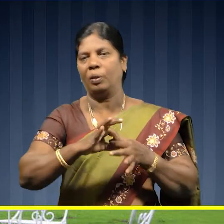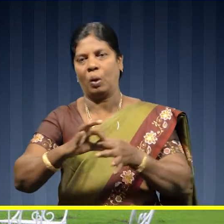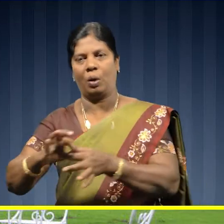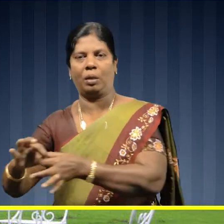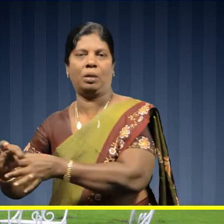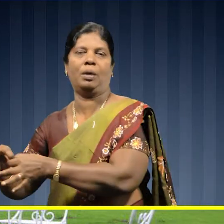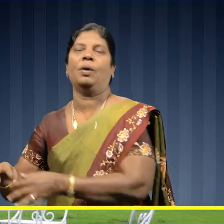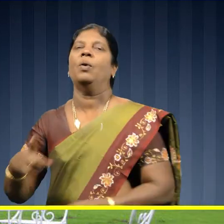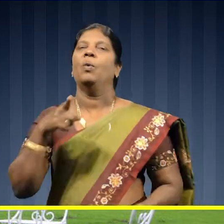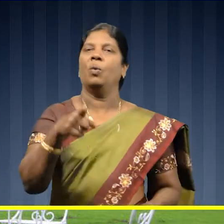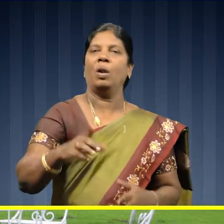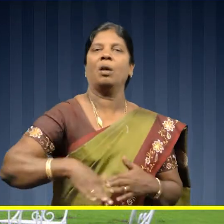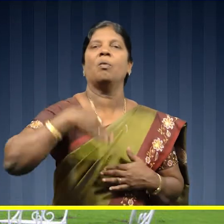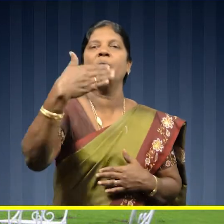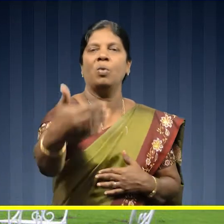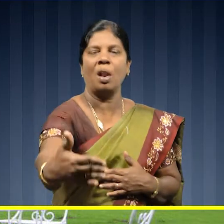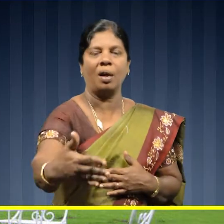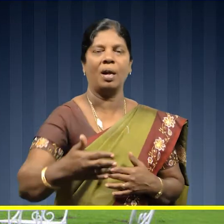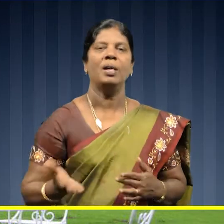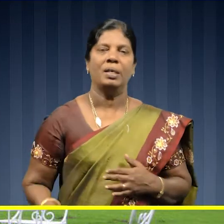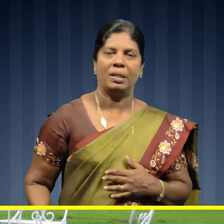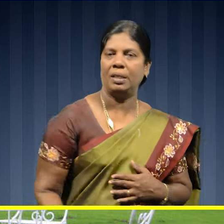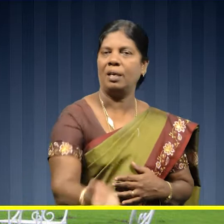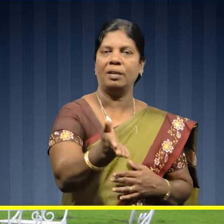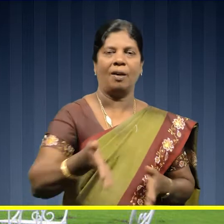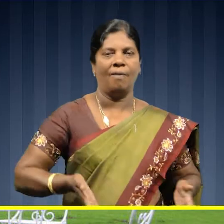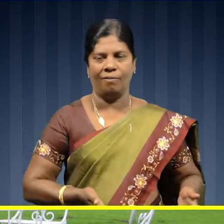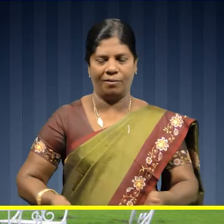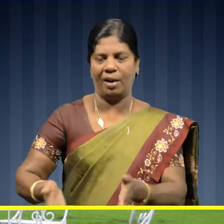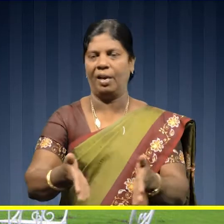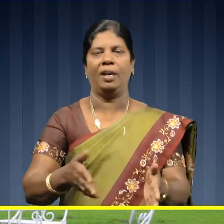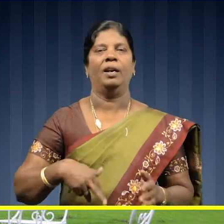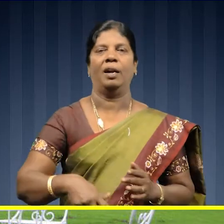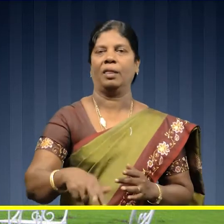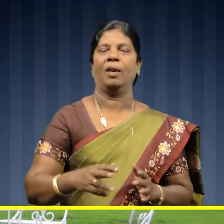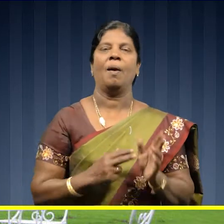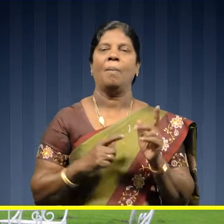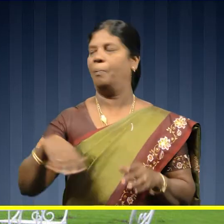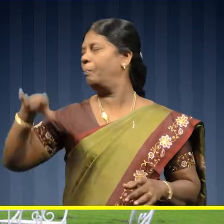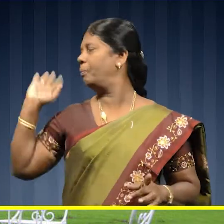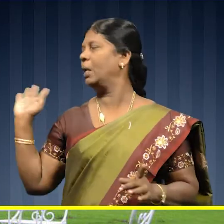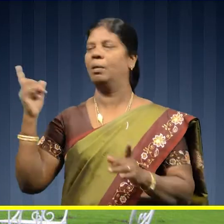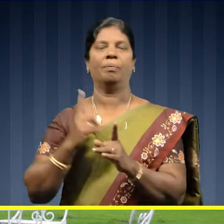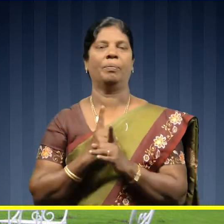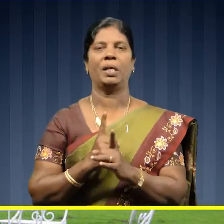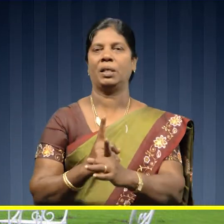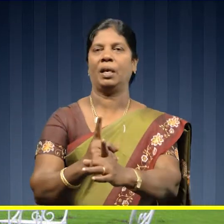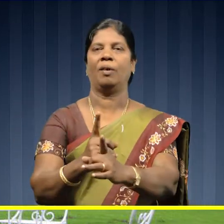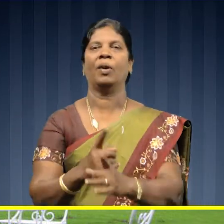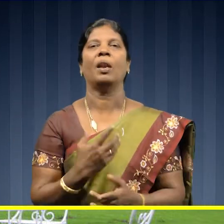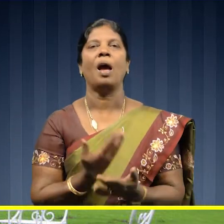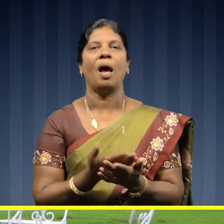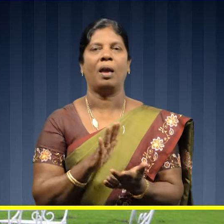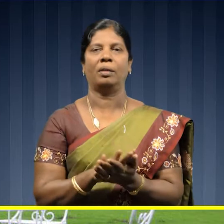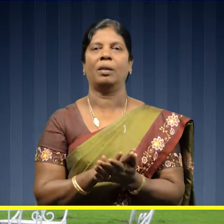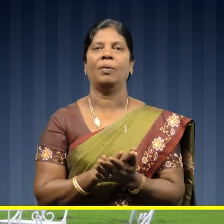வாழ்க்கையில் தொடர்ந்து உனக்கு முன் சென்று உன்னை வழி நடத்துகிறவர். பின்பற்றுகிறவர்கள் என்கிற வார்த்தைக்கு